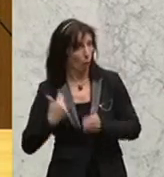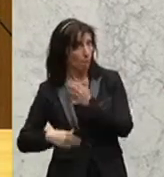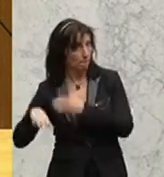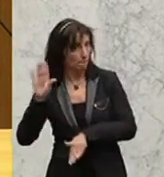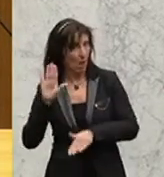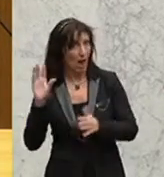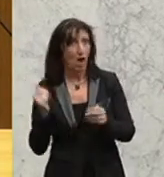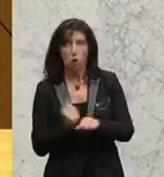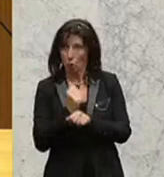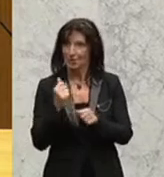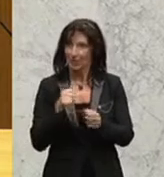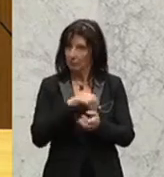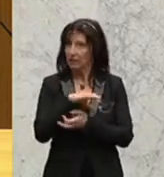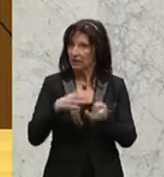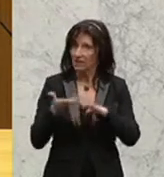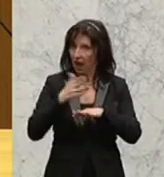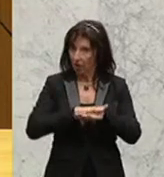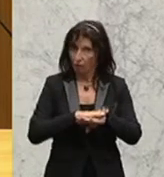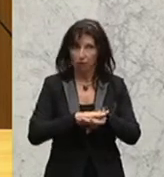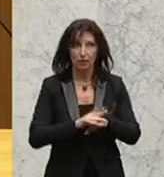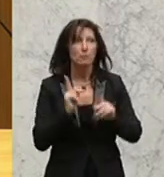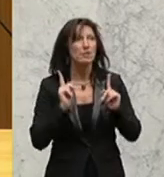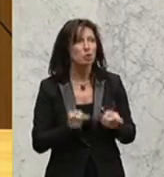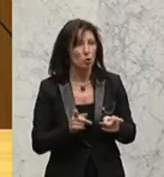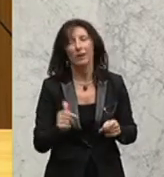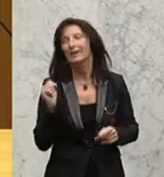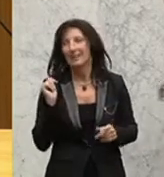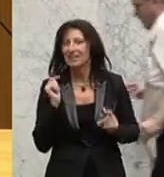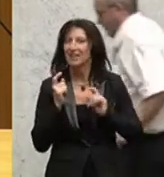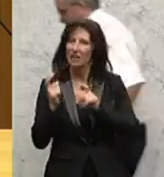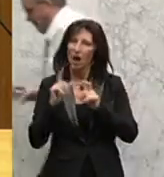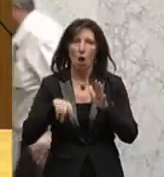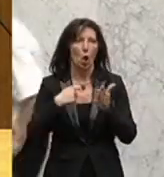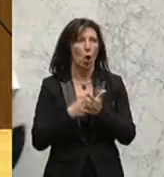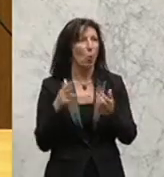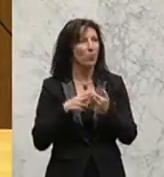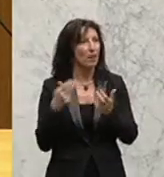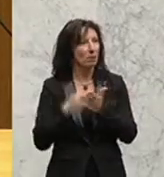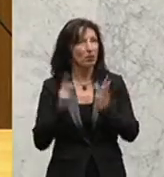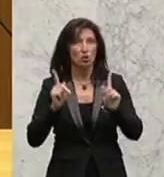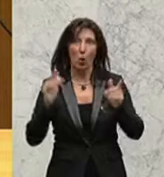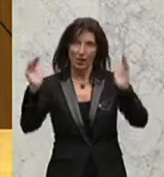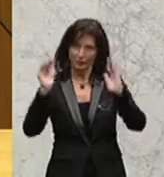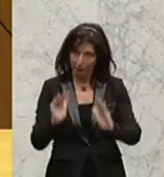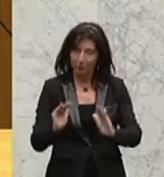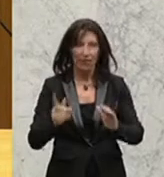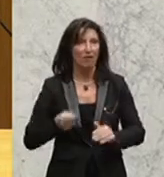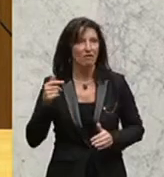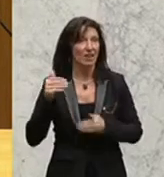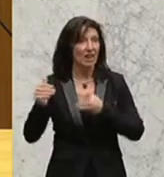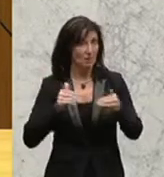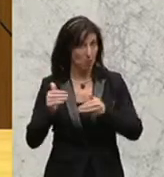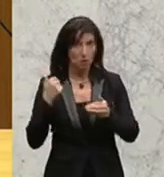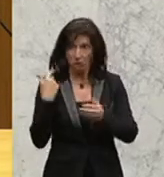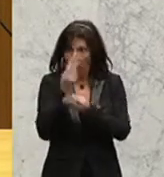die Krise größer geworden ist. Man müsste, das haben wir gestern breit diskutiert, die Lohnnebenkosten endlich senken. Und das hat der Finanzminister